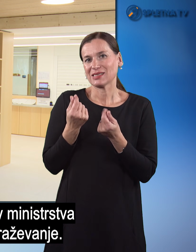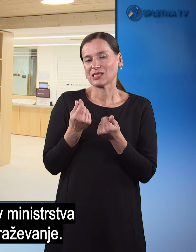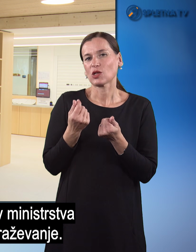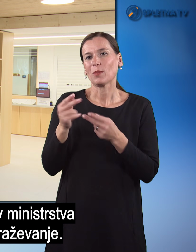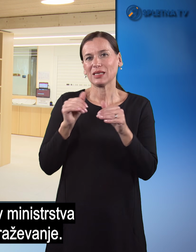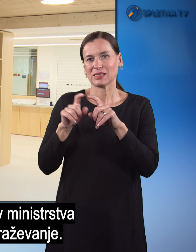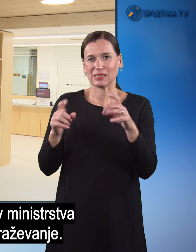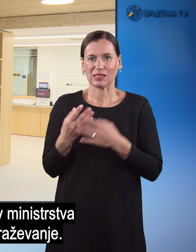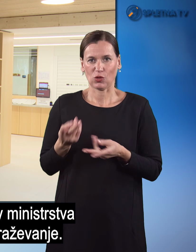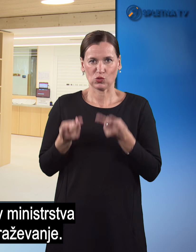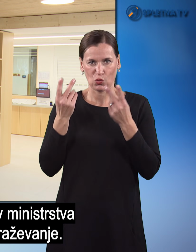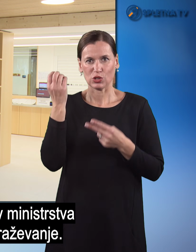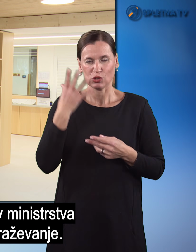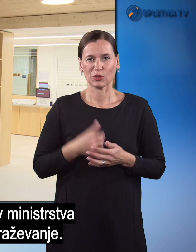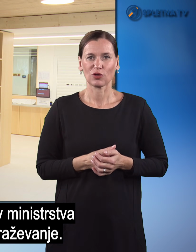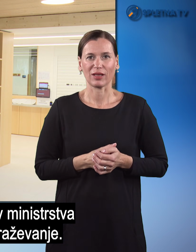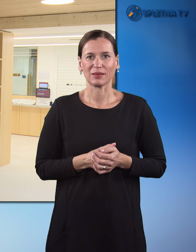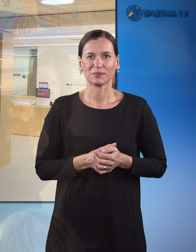in izobraževanje.